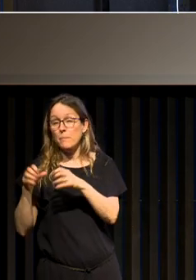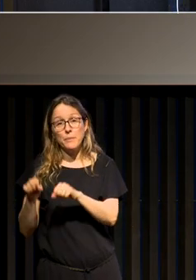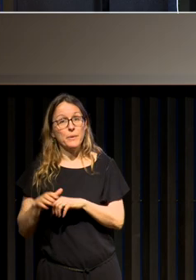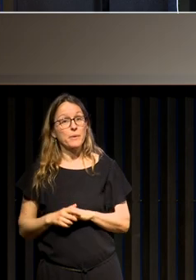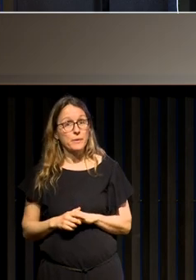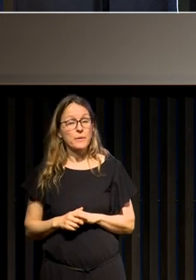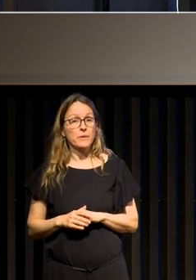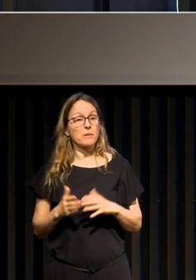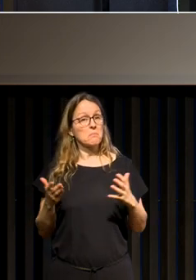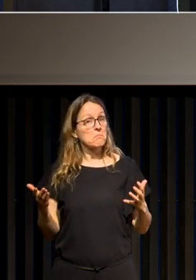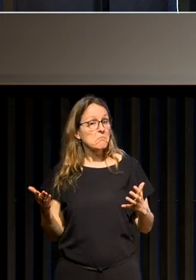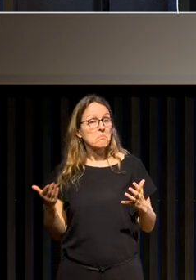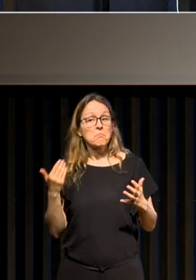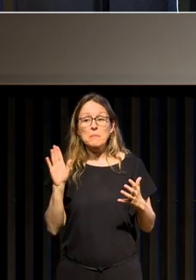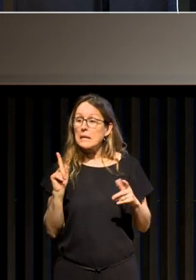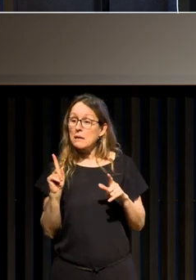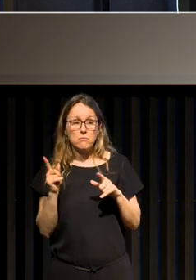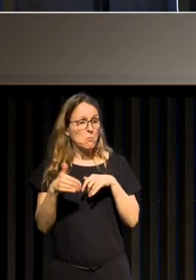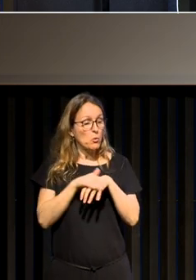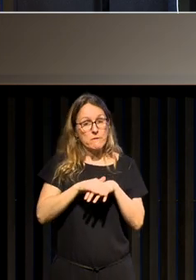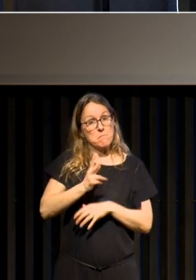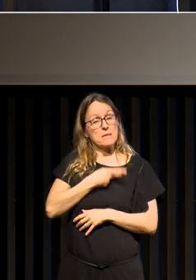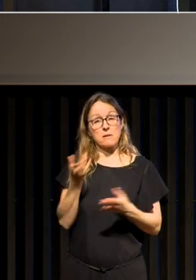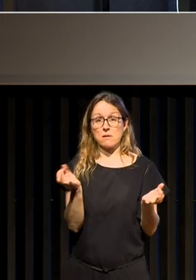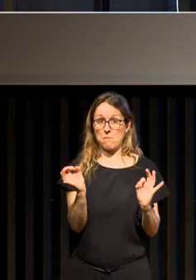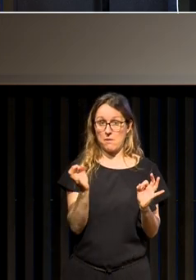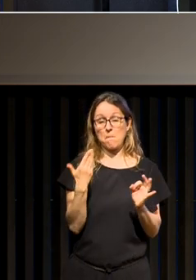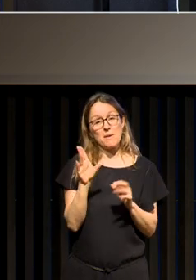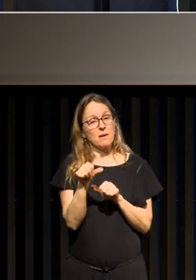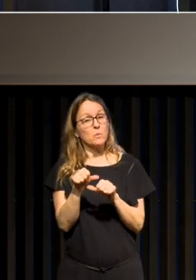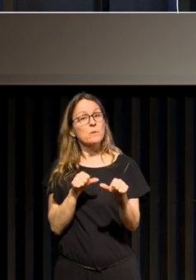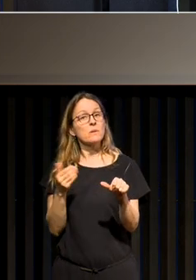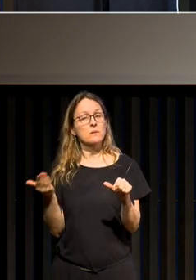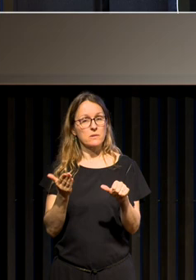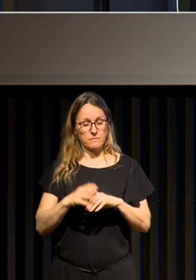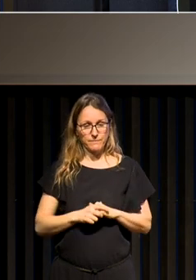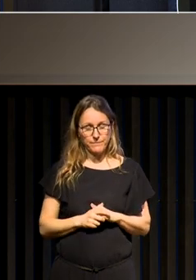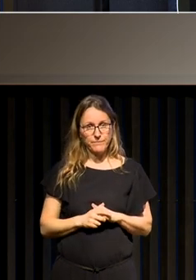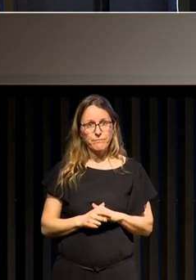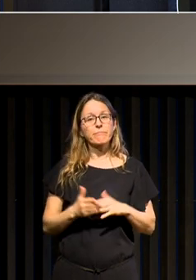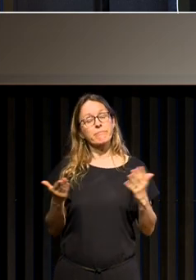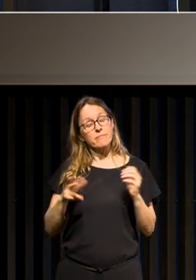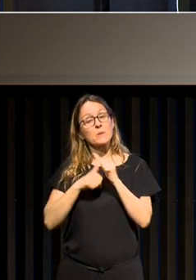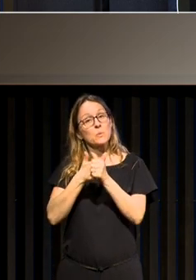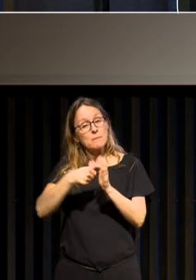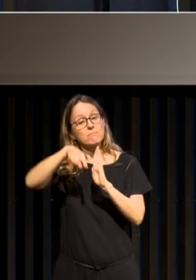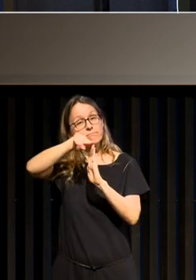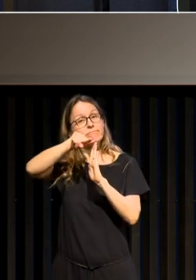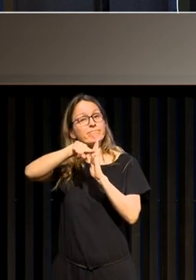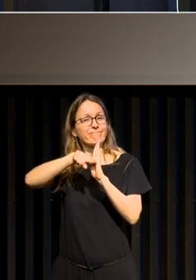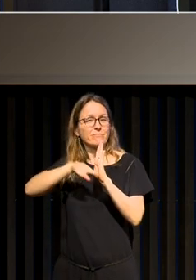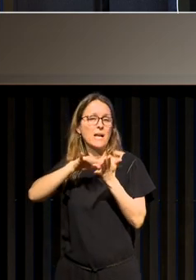en dehors de toute indication médicale, à condition de satisfaire à des conditions